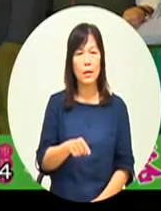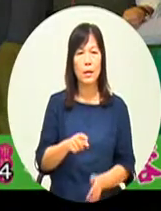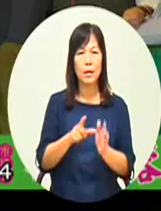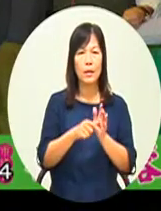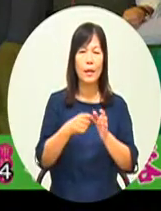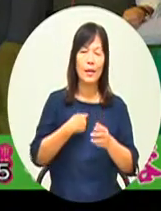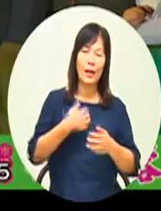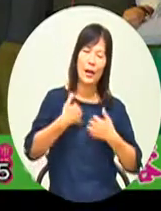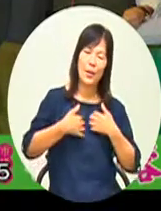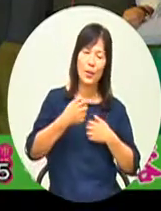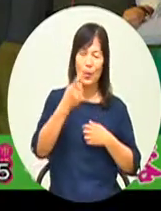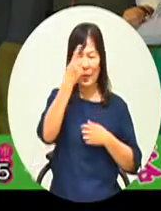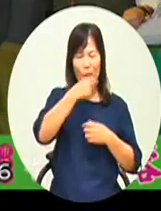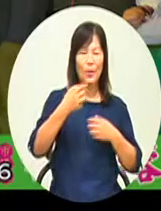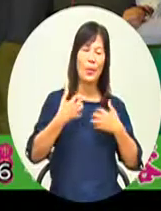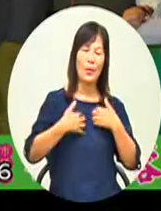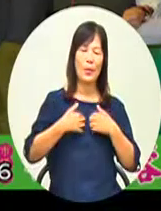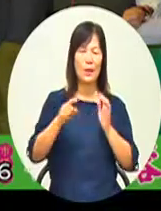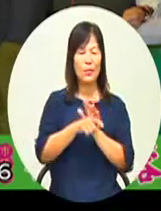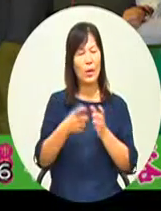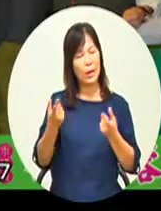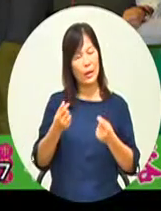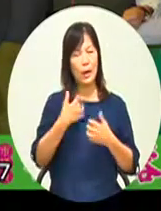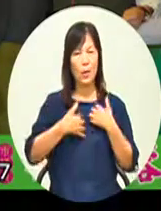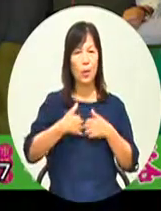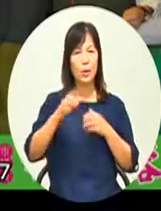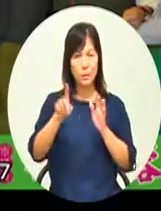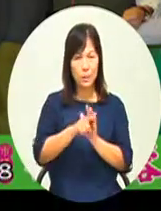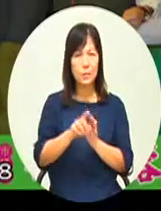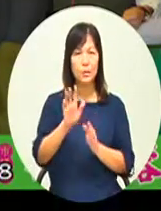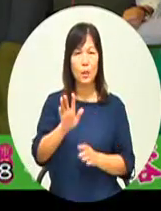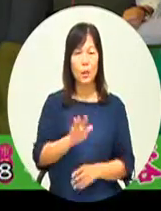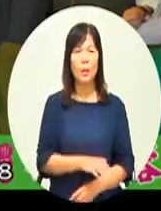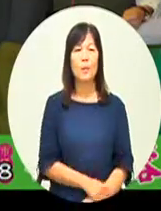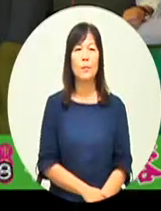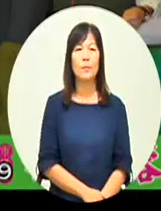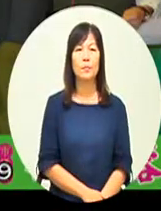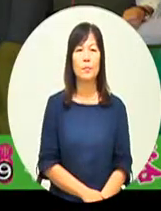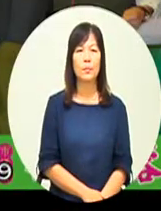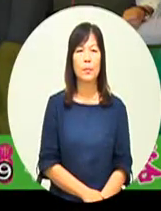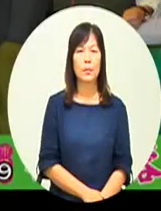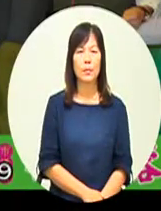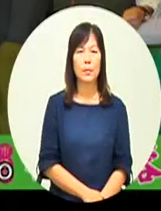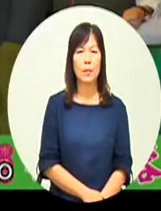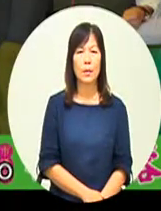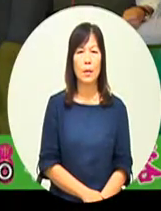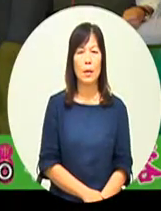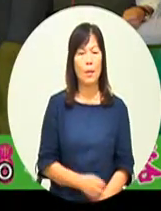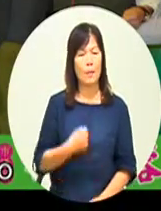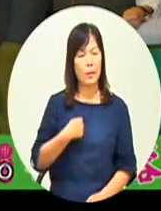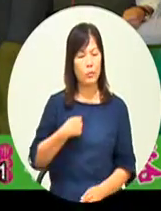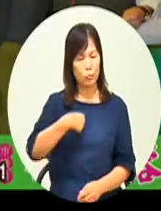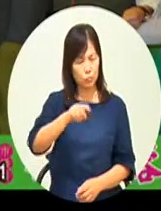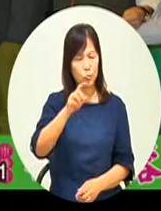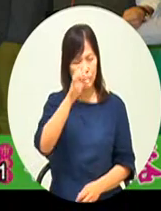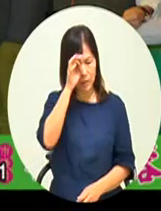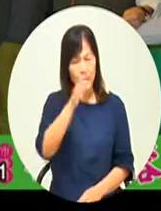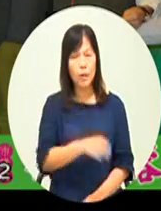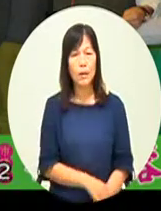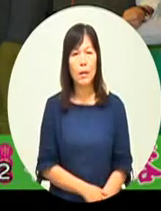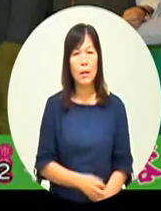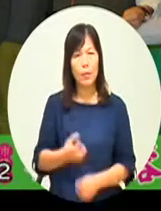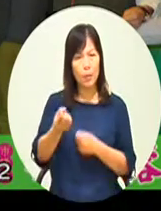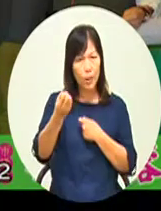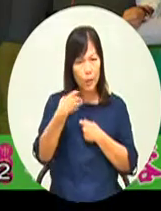神采奕奕的，哈，我妈呢就欢喜耶，总经理啊，还有我们就到了现场。伊甲我